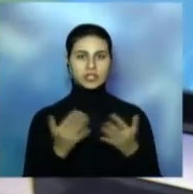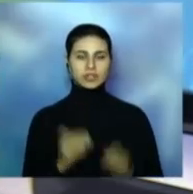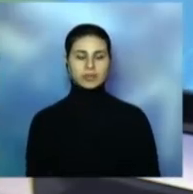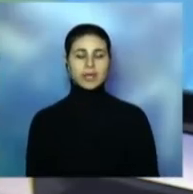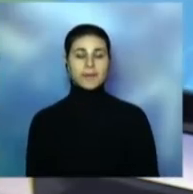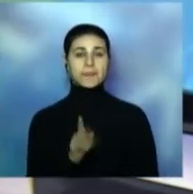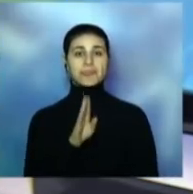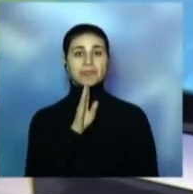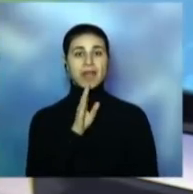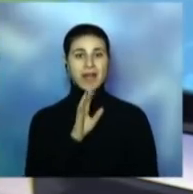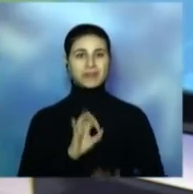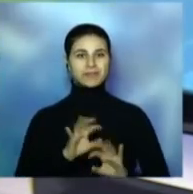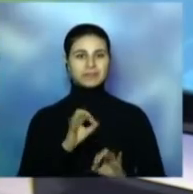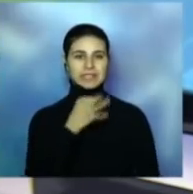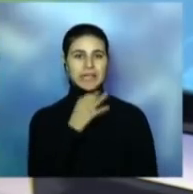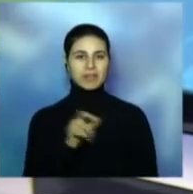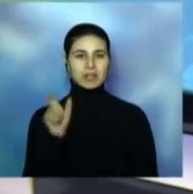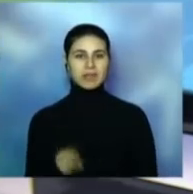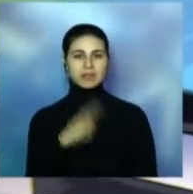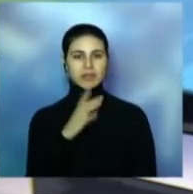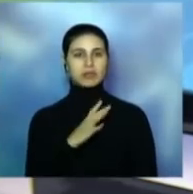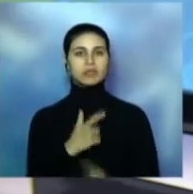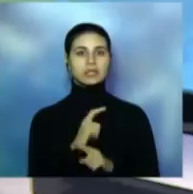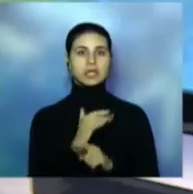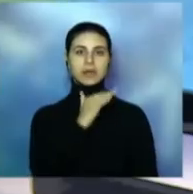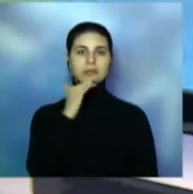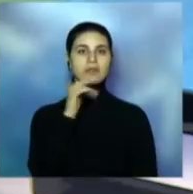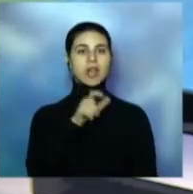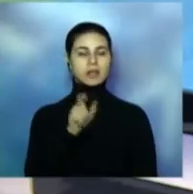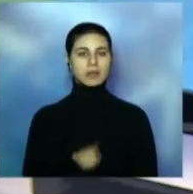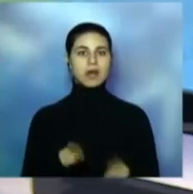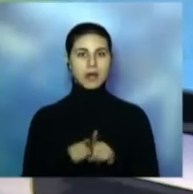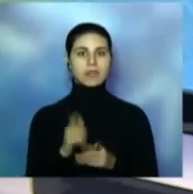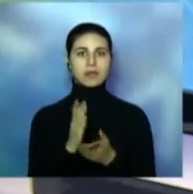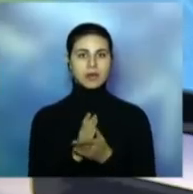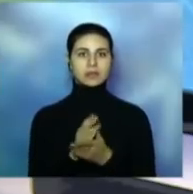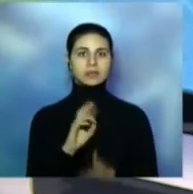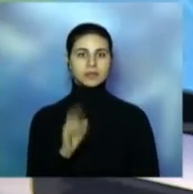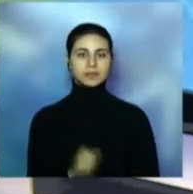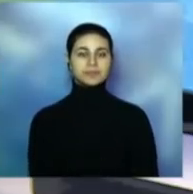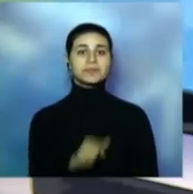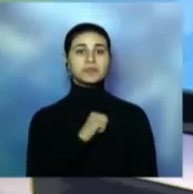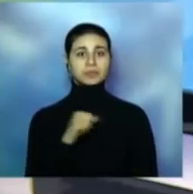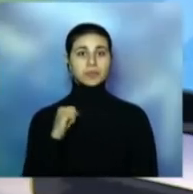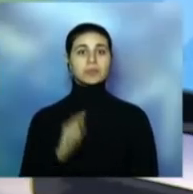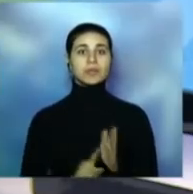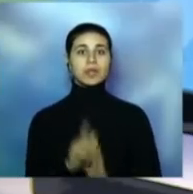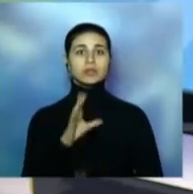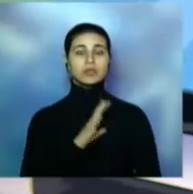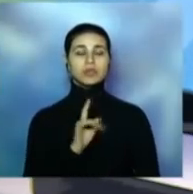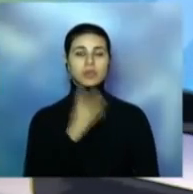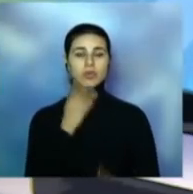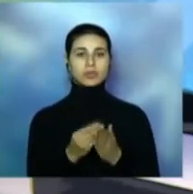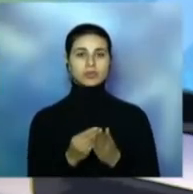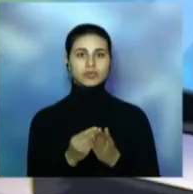ამ საყვარელმა ადამიანმა ჩვენ ახლა გვითხრა ეს ძალიან ბევრი ადამიანის სატკივარია და თავადვე დაიწყო ეს რომ